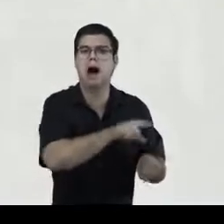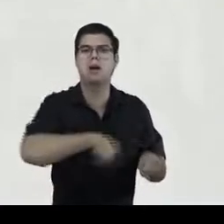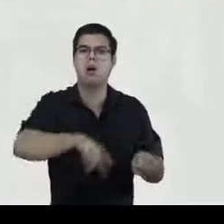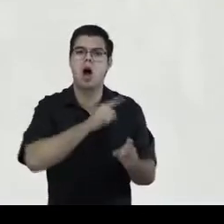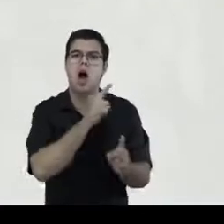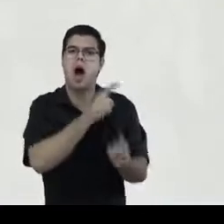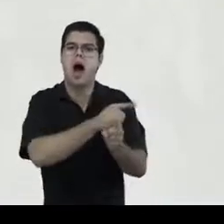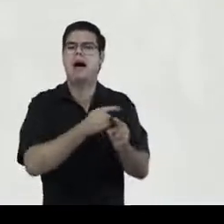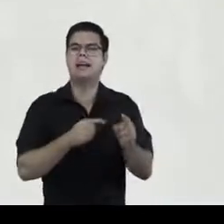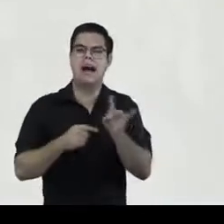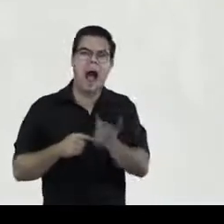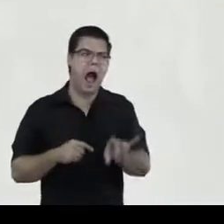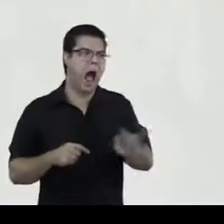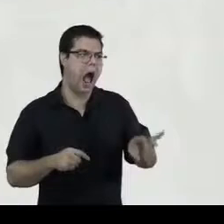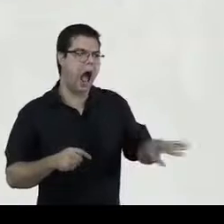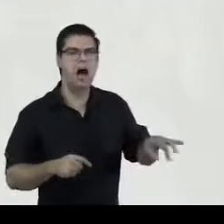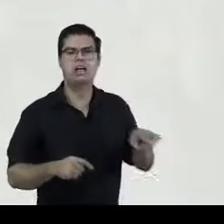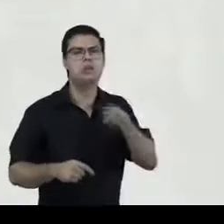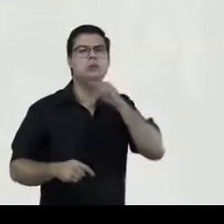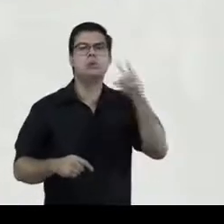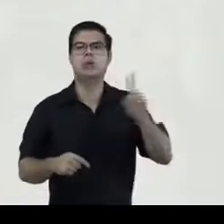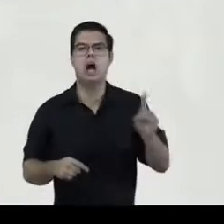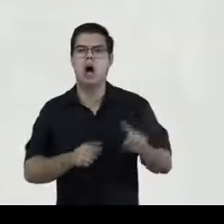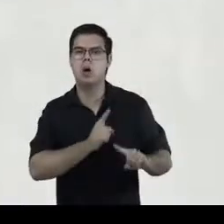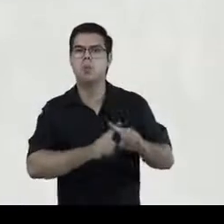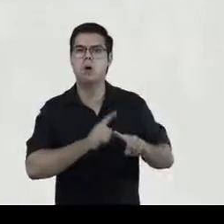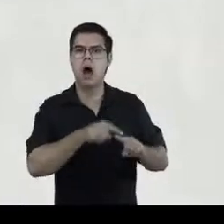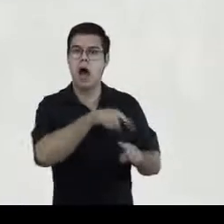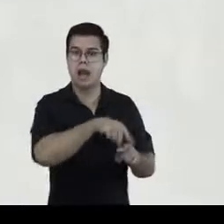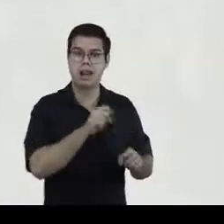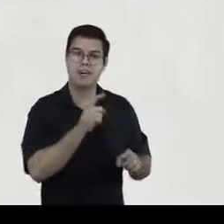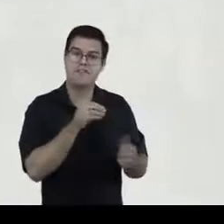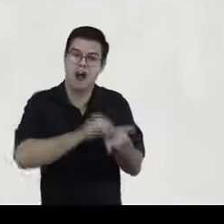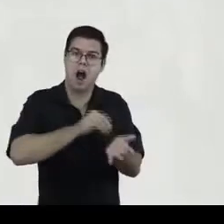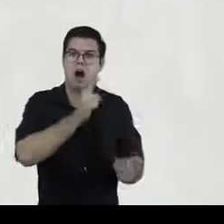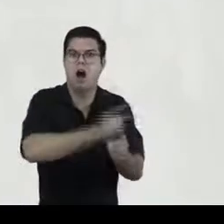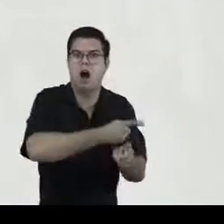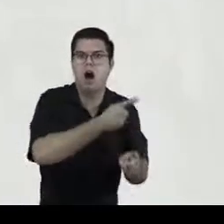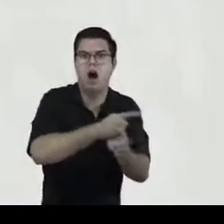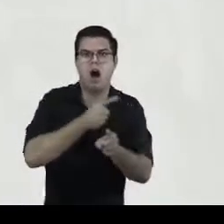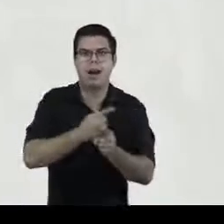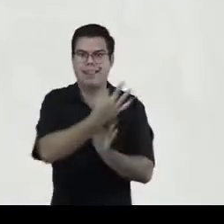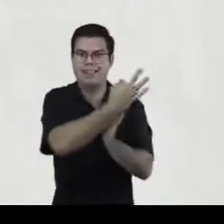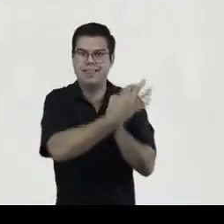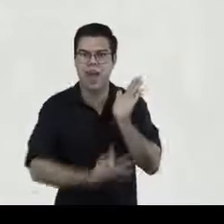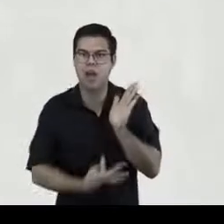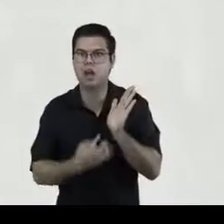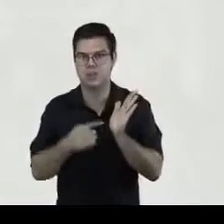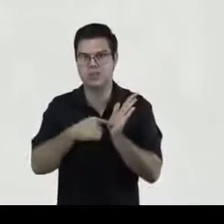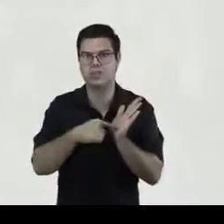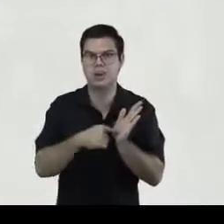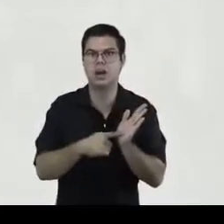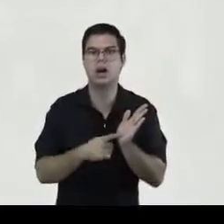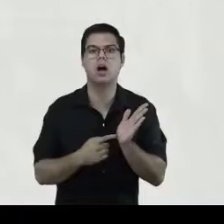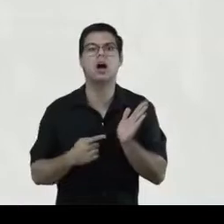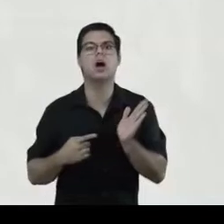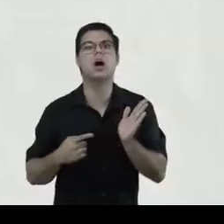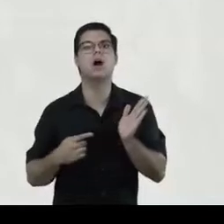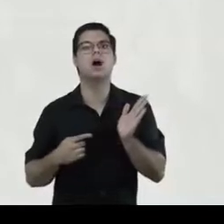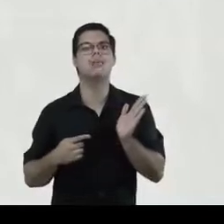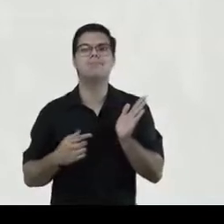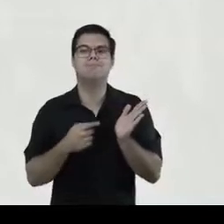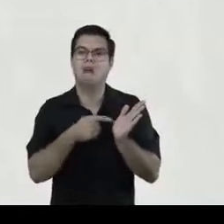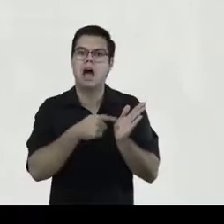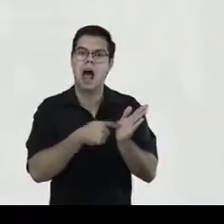Problem ist, dass die Texterkennung für ältere Drucke häufig relativ schlecht funktioniert, weil dort